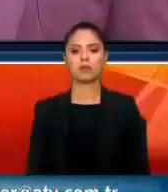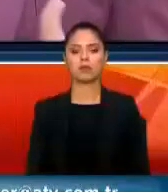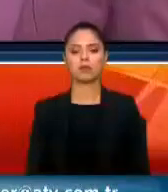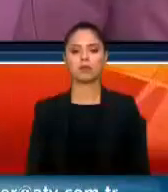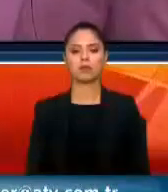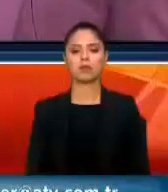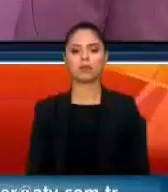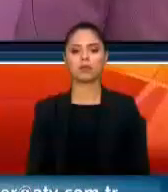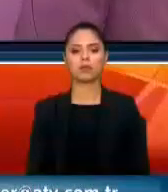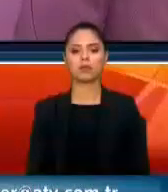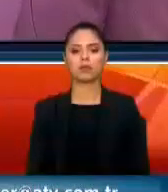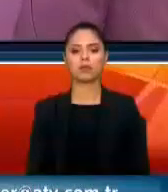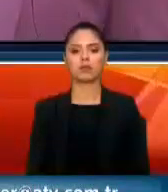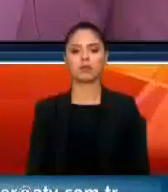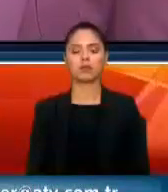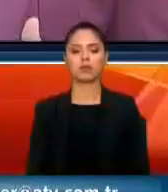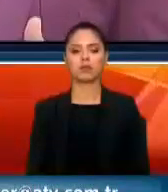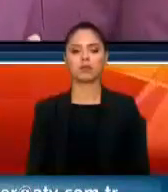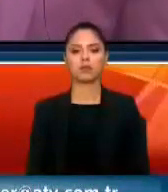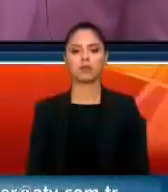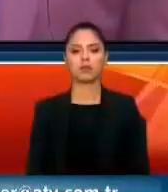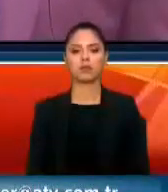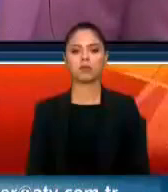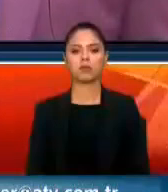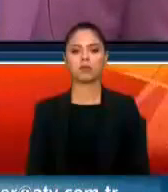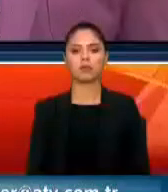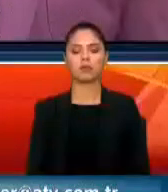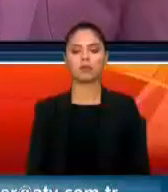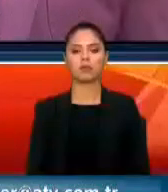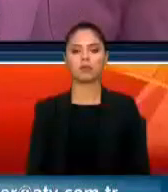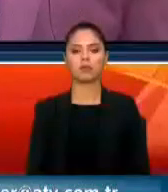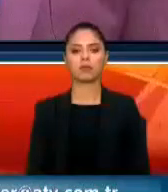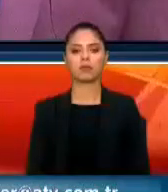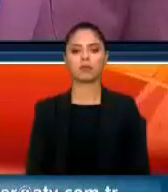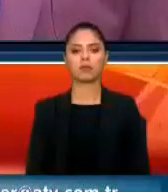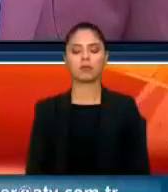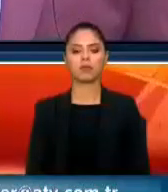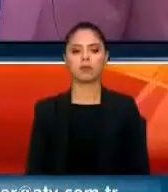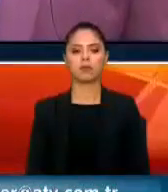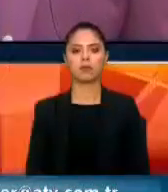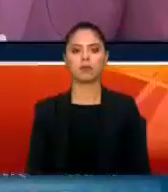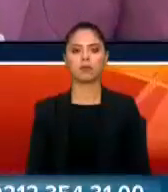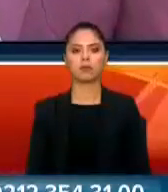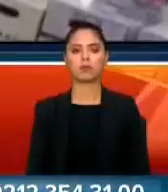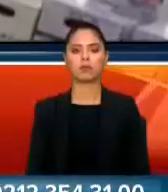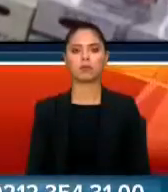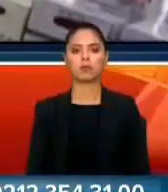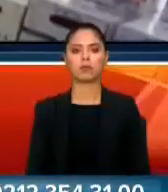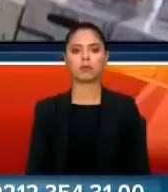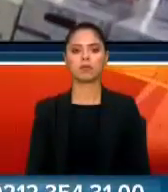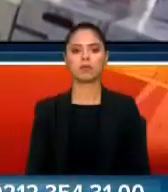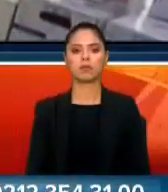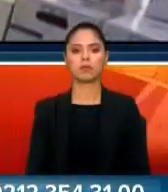şunu biliyoruz Burası Elinde sonunda kırılacak ve bu süre çok uzun olmayacak Ve bu depremin büyüklüğü 7'ye geçecek